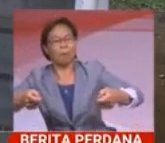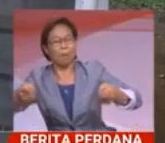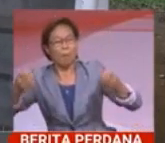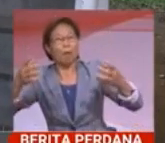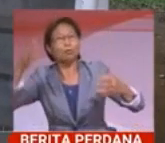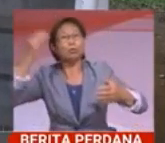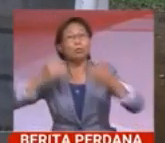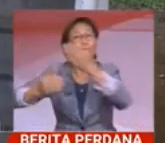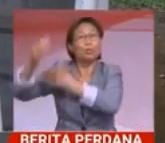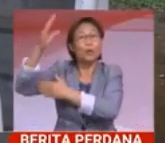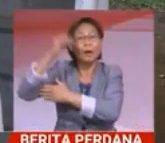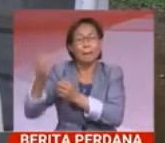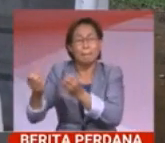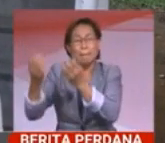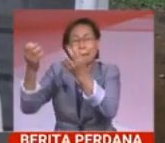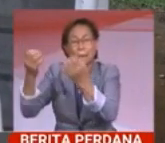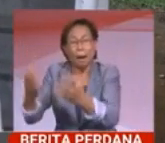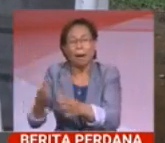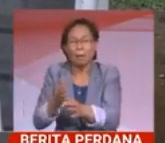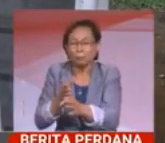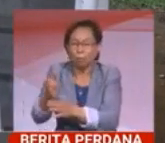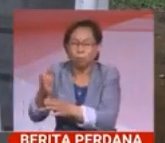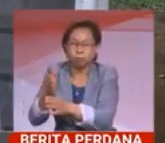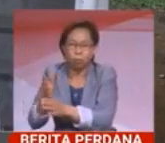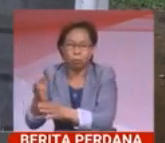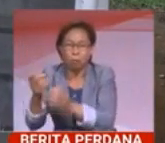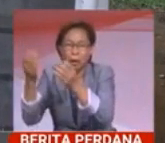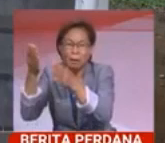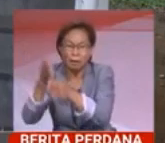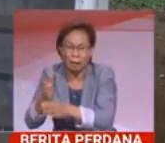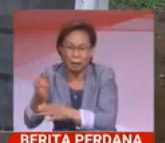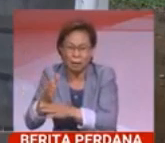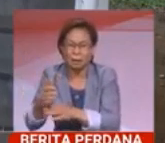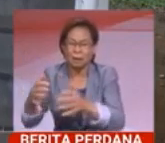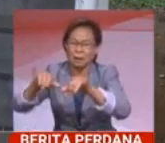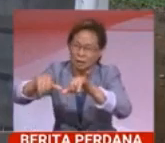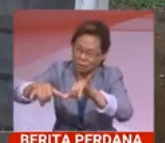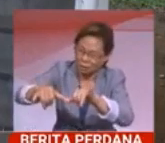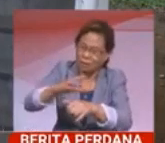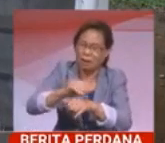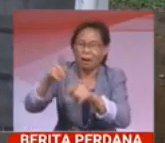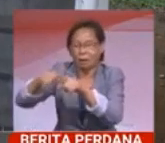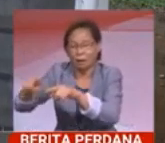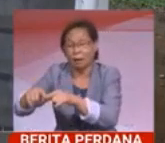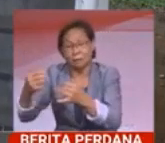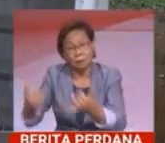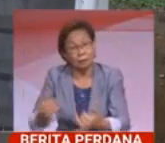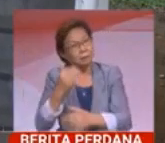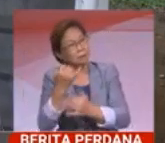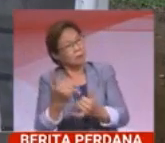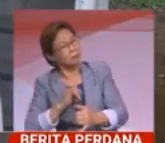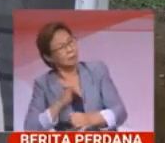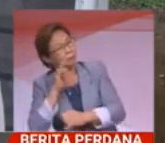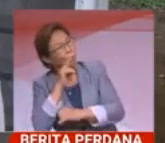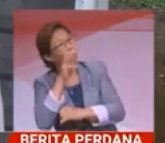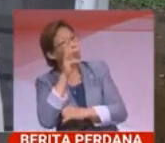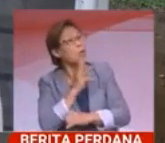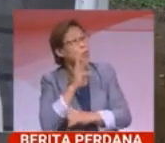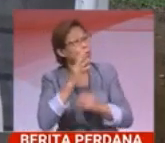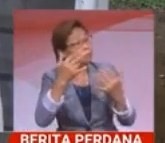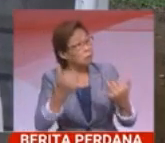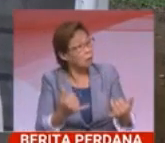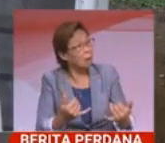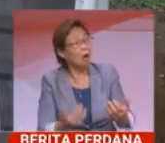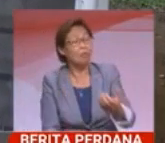amacam apa tuh dari sekte-sekte yang amacam tag insinyur dengan sebagainya tapi gini-gini tengok aku wanita juga